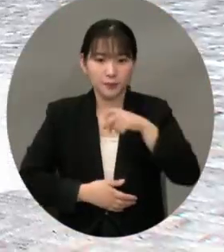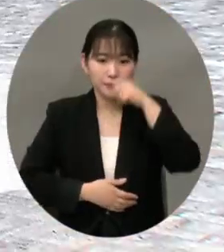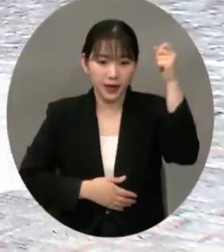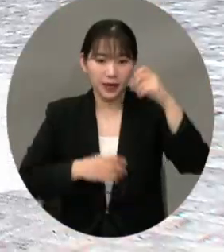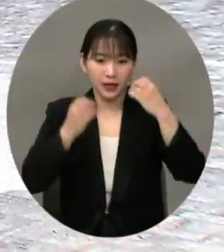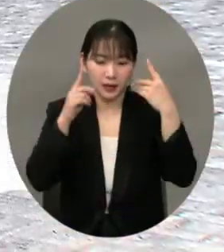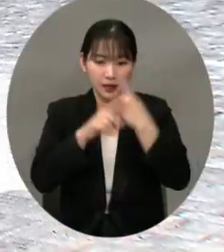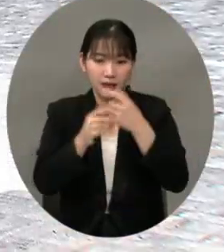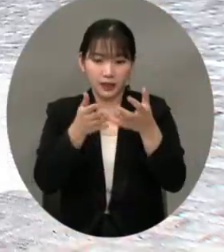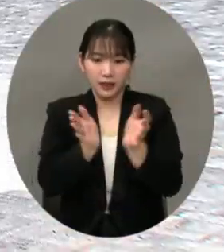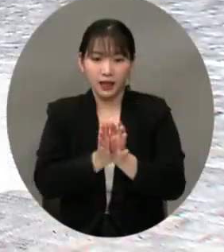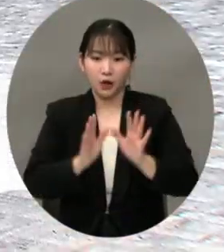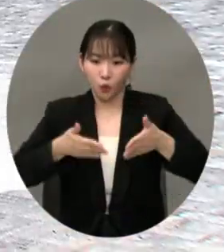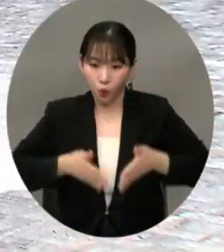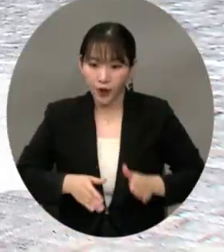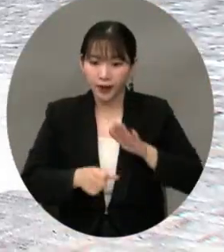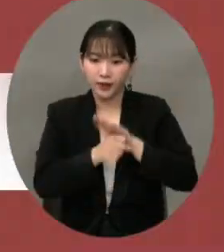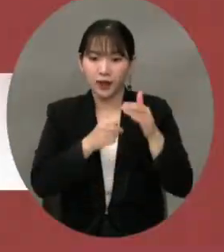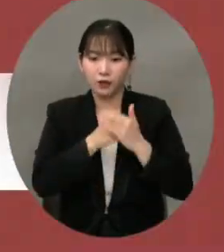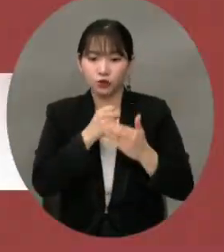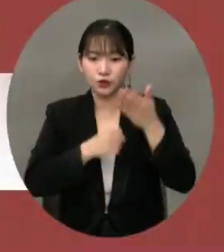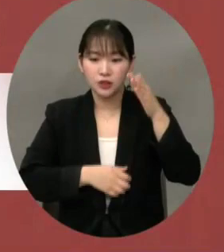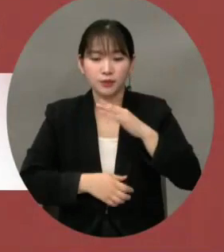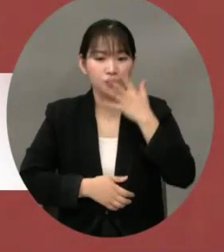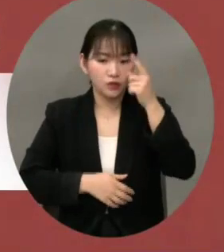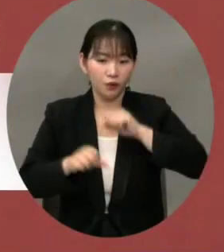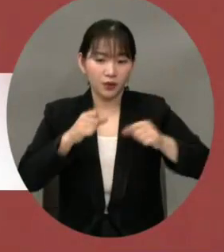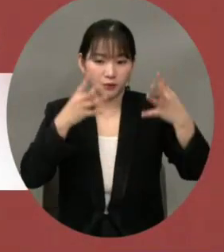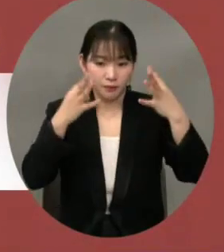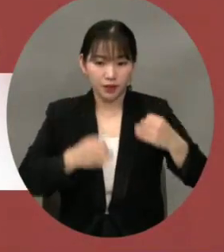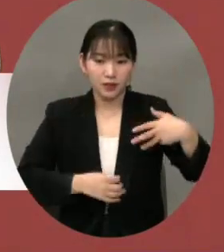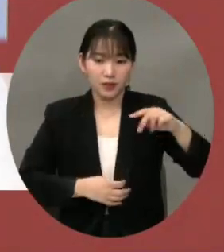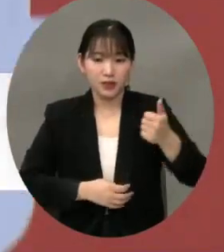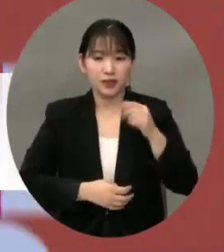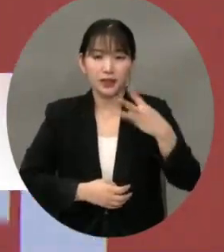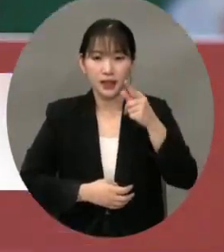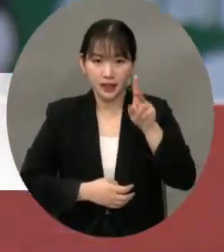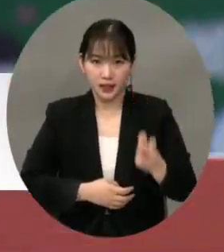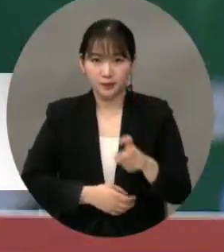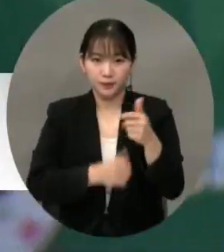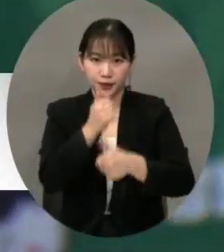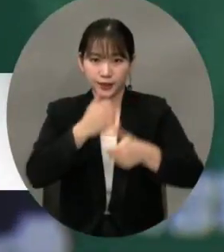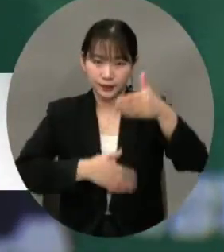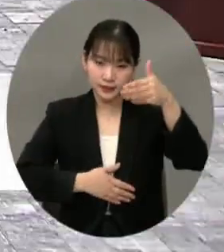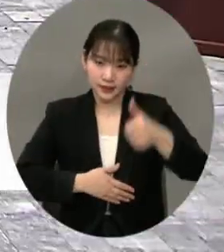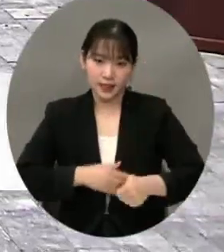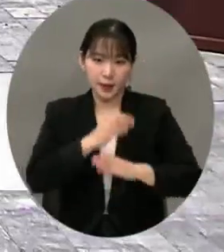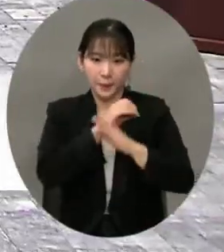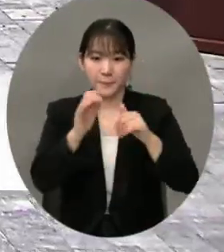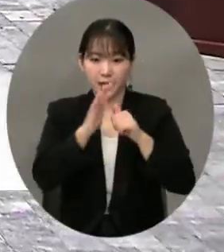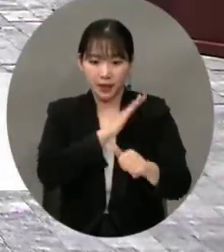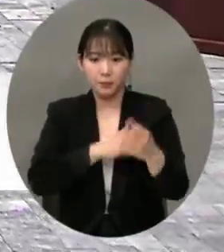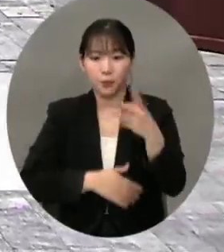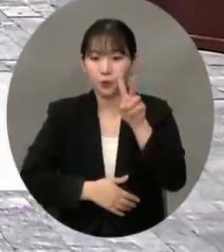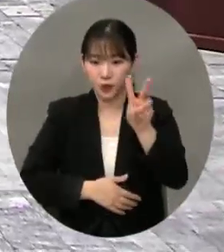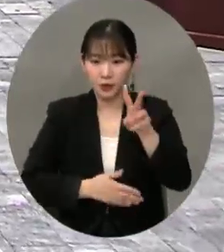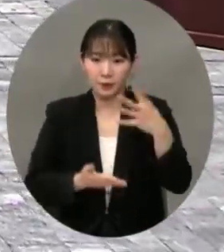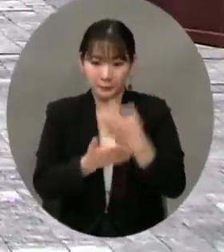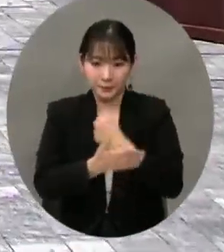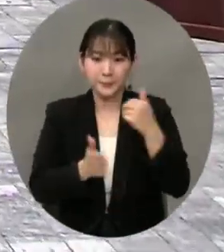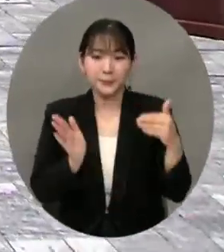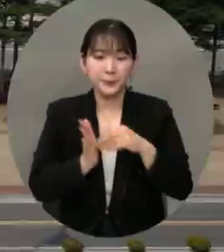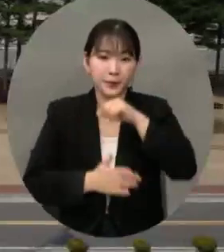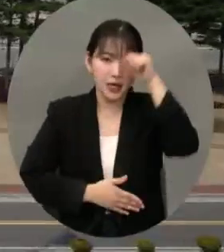개혁신당에서는 고향은 대구지만 순천에서 왕성한 활동을 했던 천하람 총괄선대위원장이 비례대표 2번으로